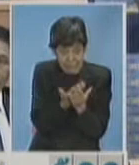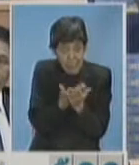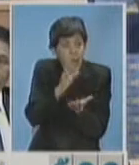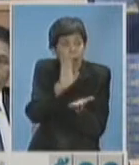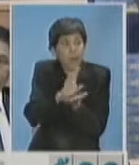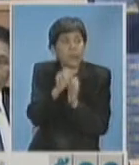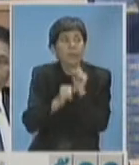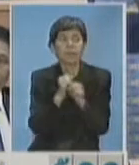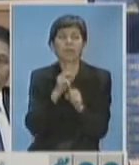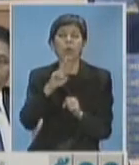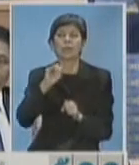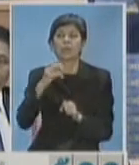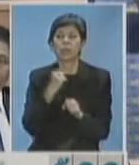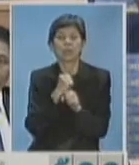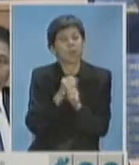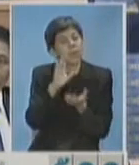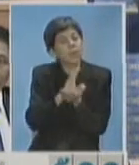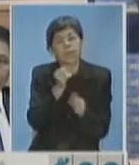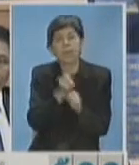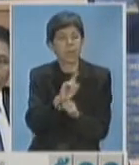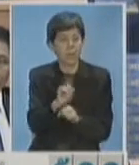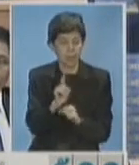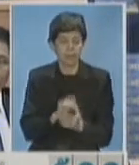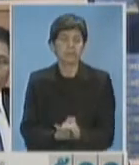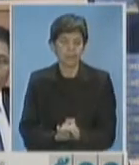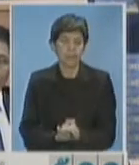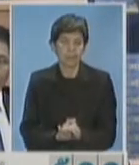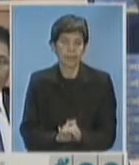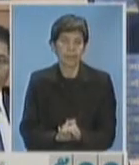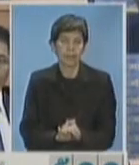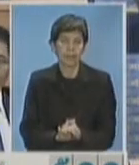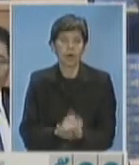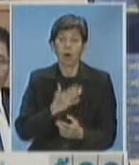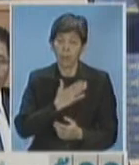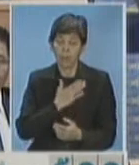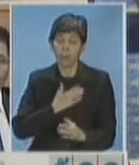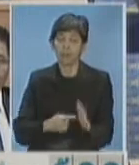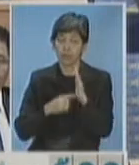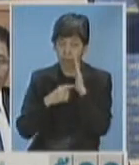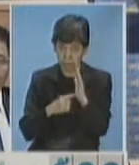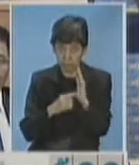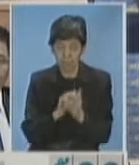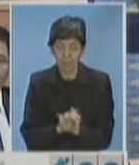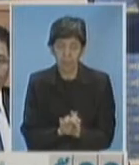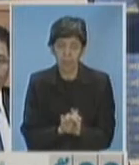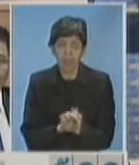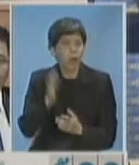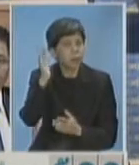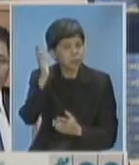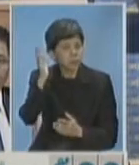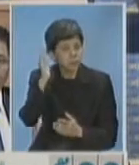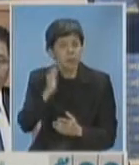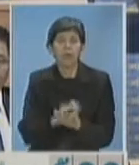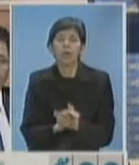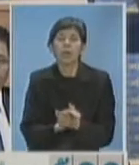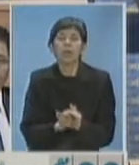าณ257ว่าจะไปทำอะไรท่านประธานครับผมยกตัวอย่างคำพูด